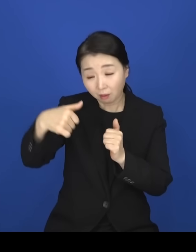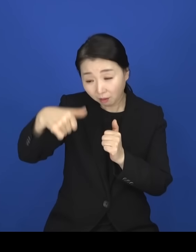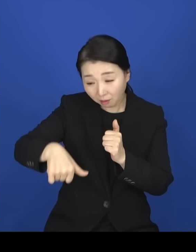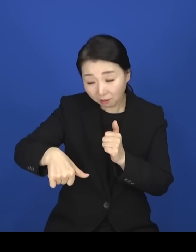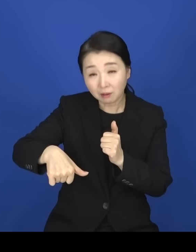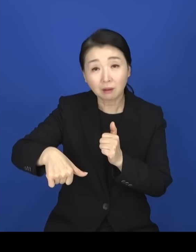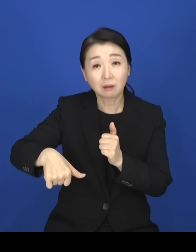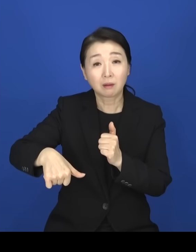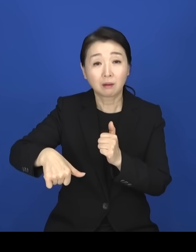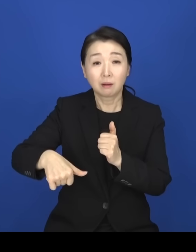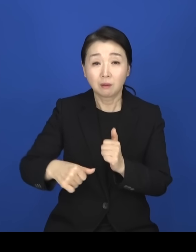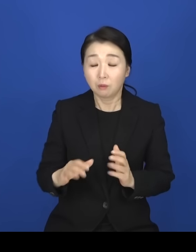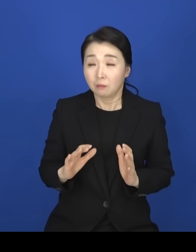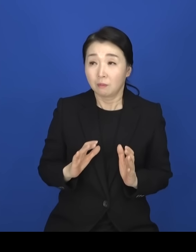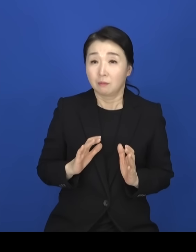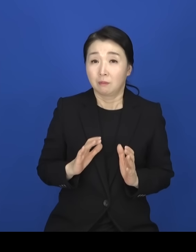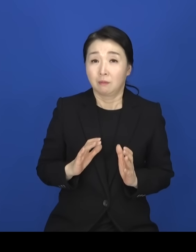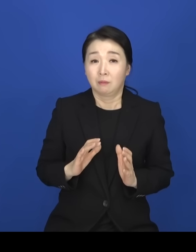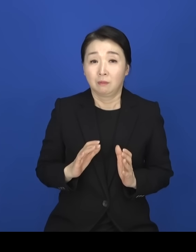예. 그래서 내가